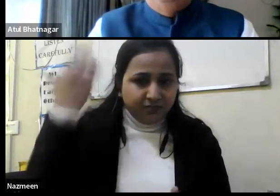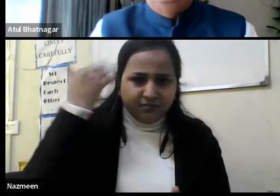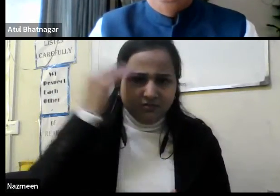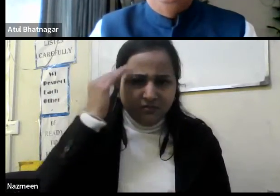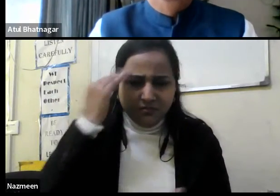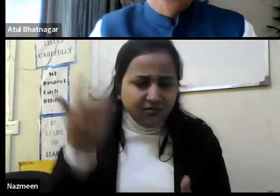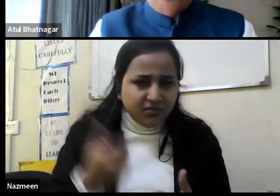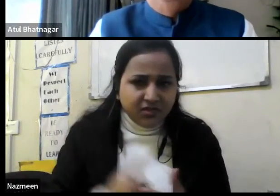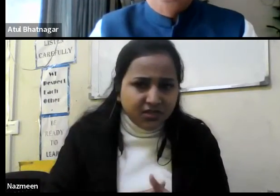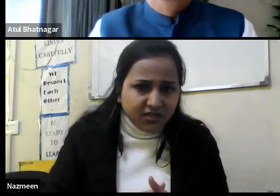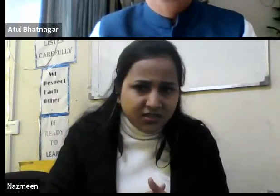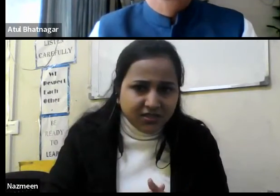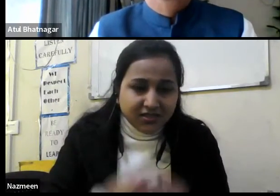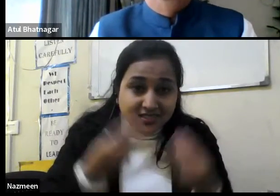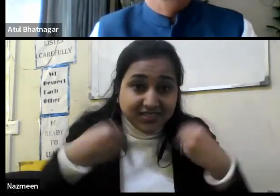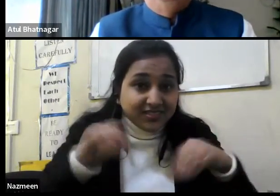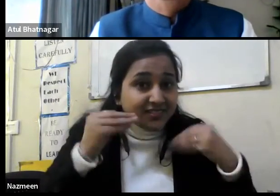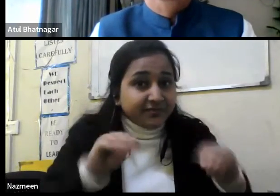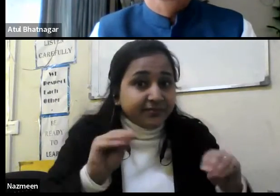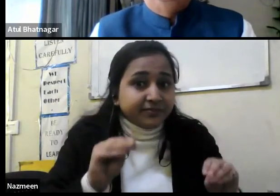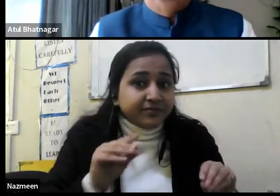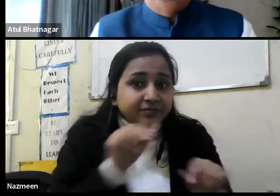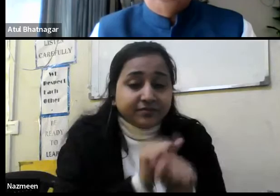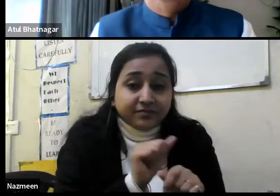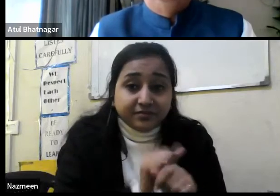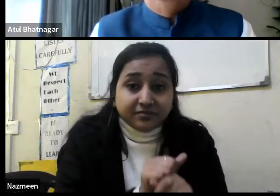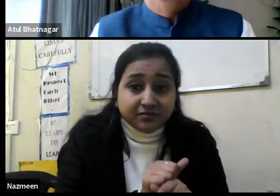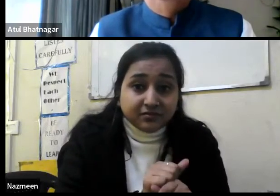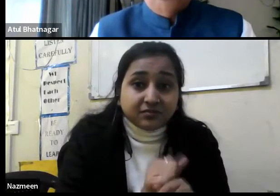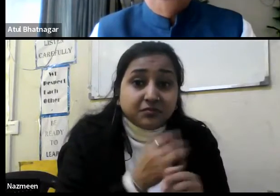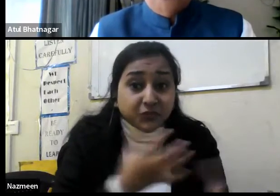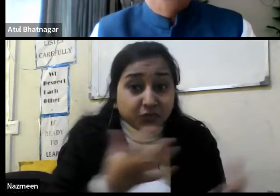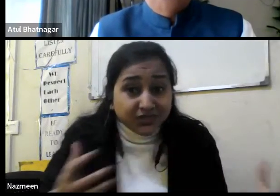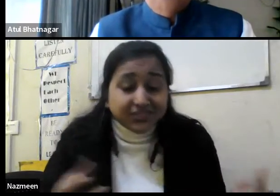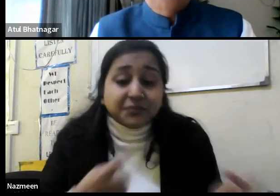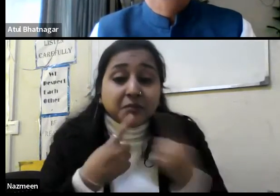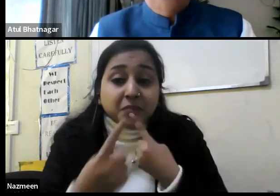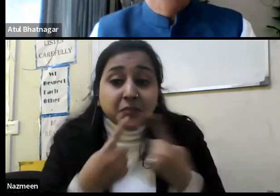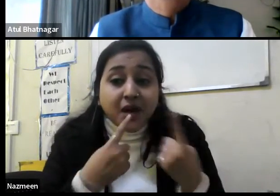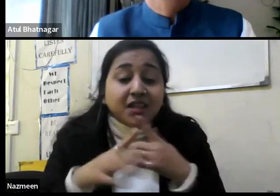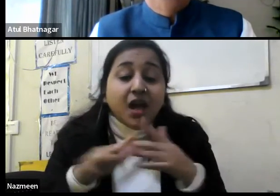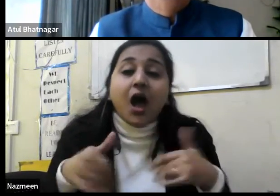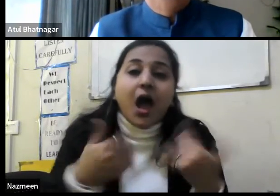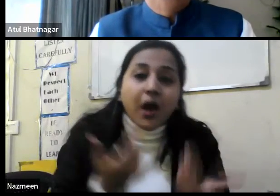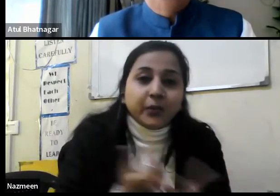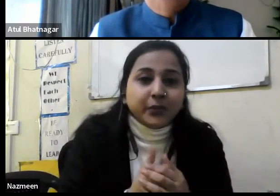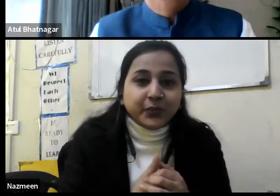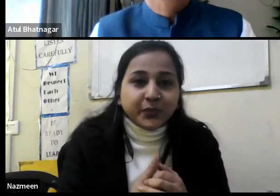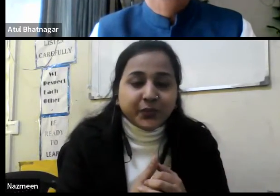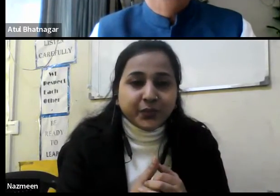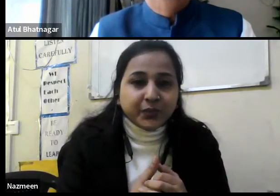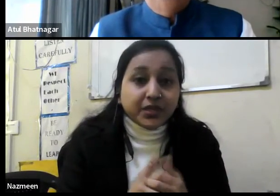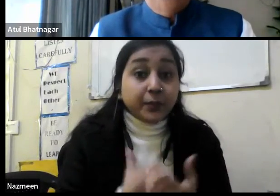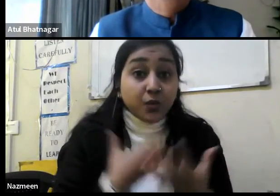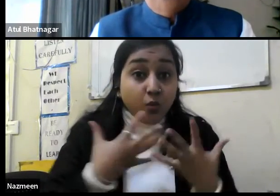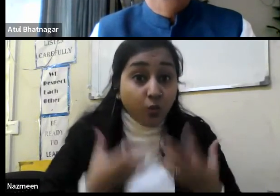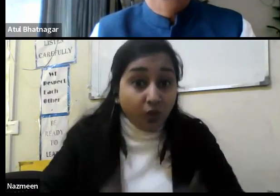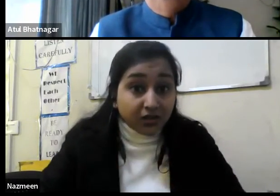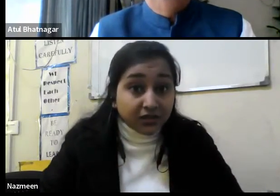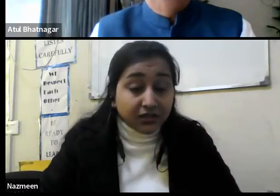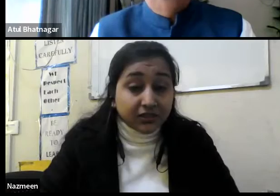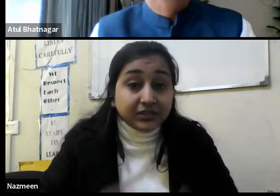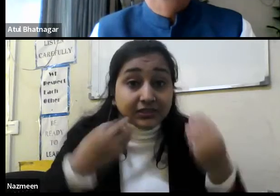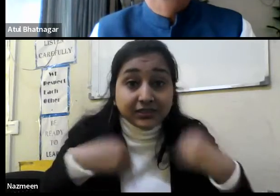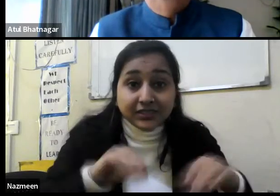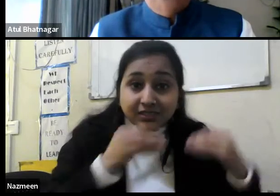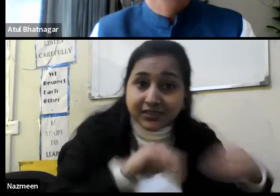जो सेल्स का काम है कि अपने प्रोडक्ट्स के बारे में जाके बात कैसे करूं। अब मैं चाहता हूं कि सेल्स वाले